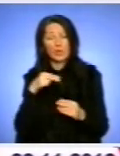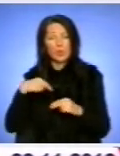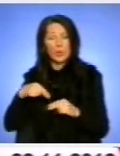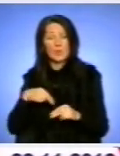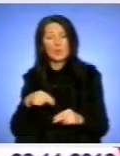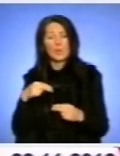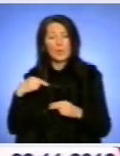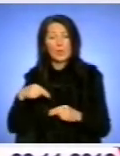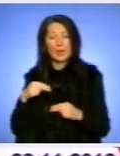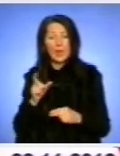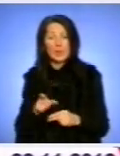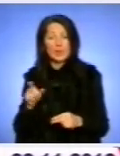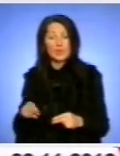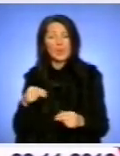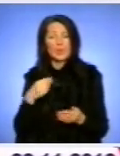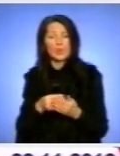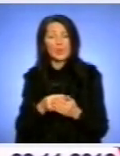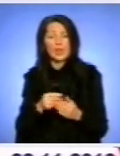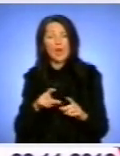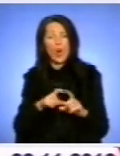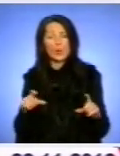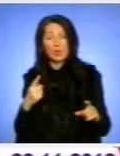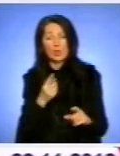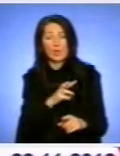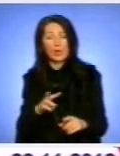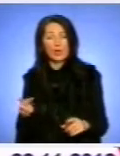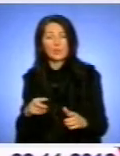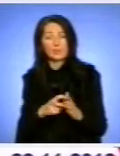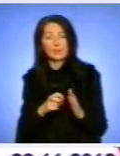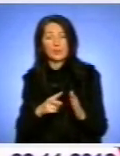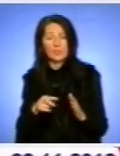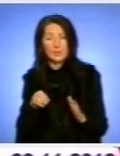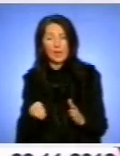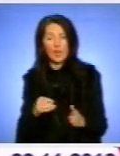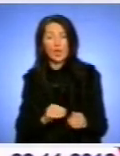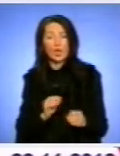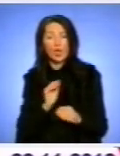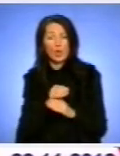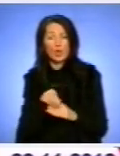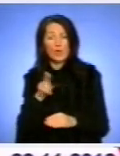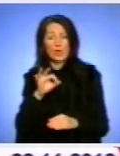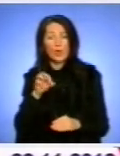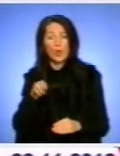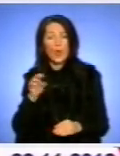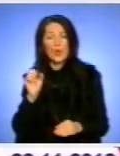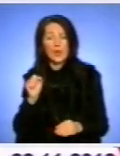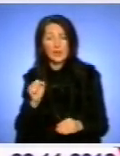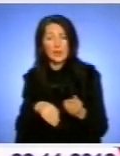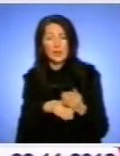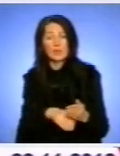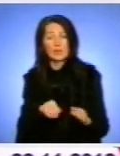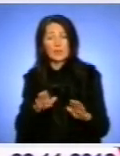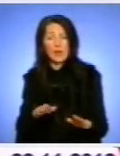бюджетних установ 1 мільйон 119 тисяч 700 гривень. Додаткової дотації з державного бюджету місцевим бюджетам